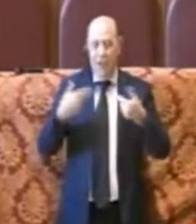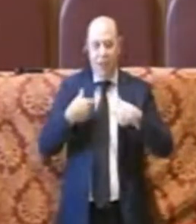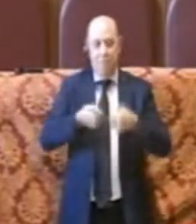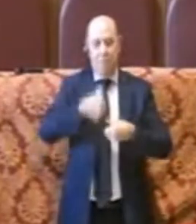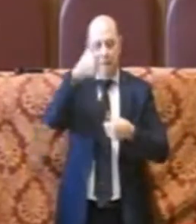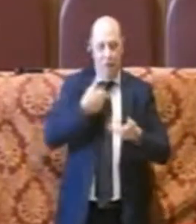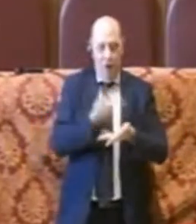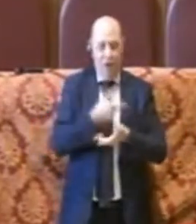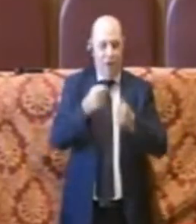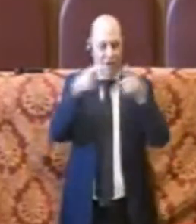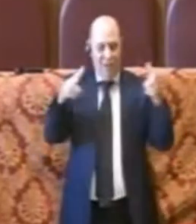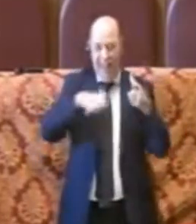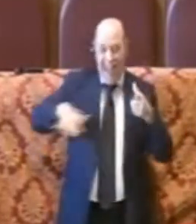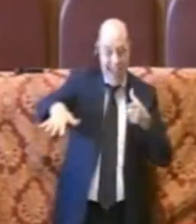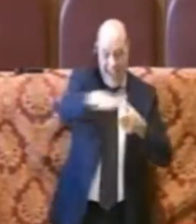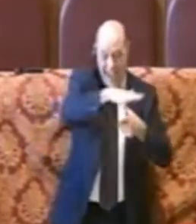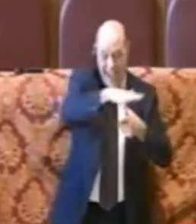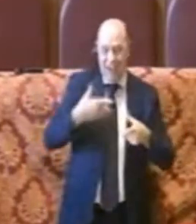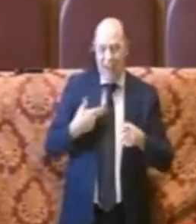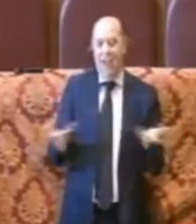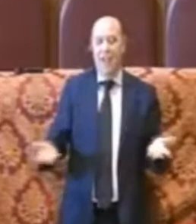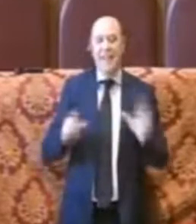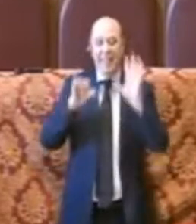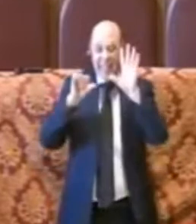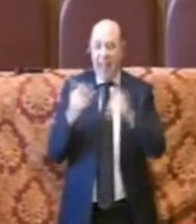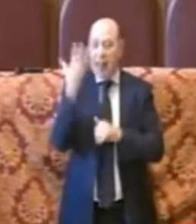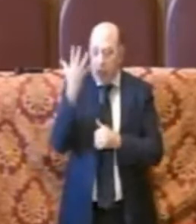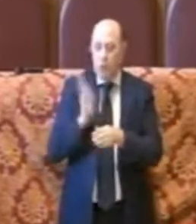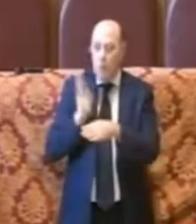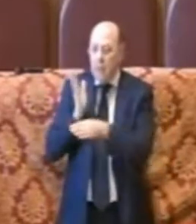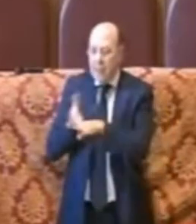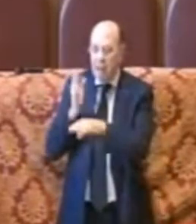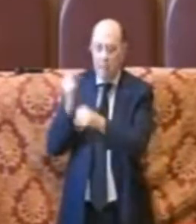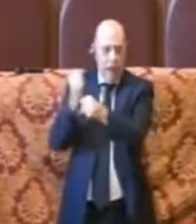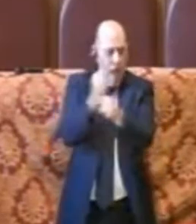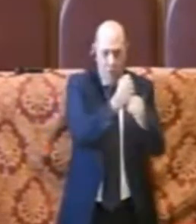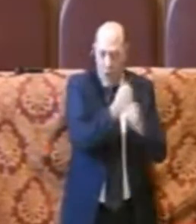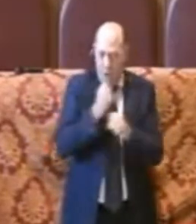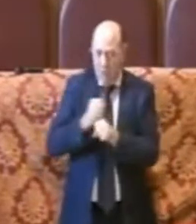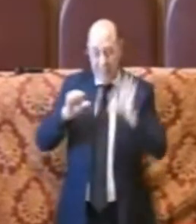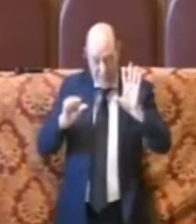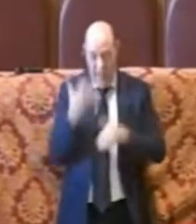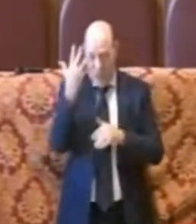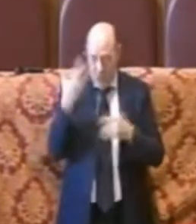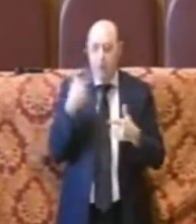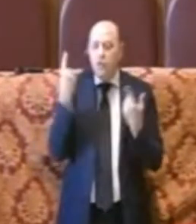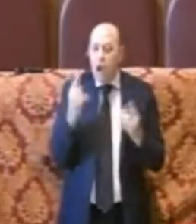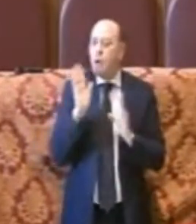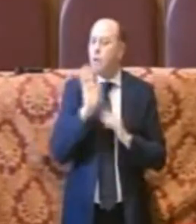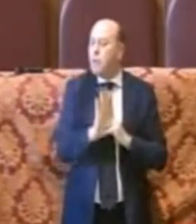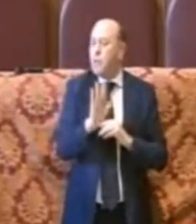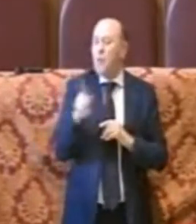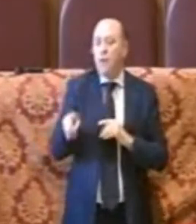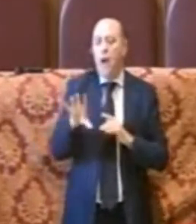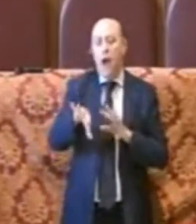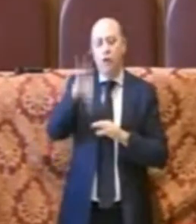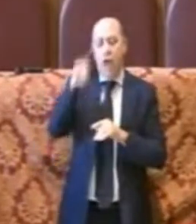prima volta nella sua storia 65 interventi che sono stati direttamente scelti tra